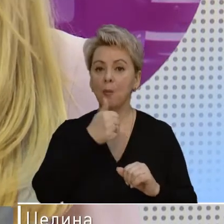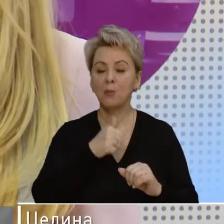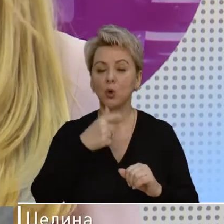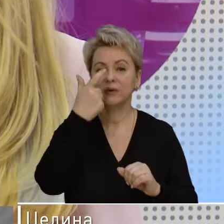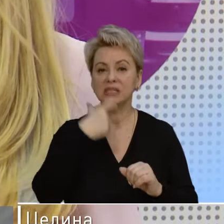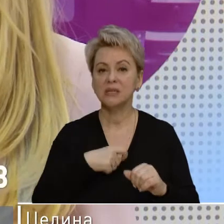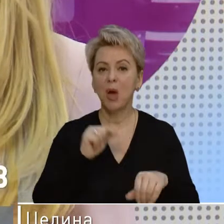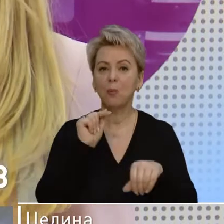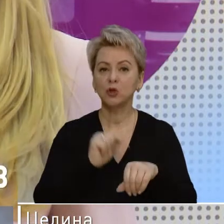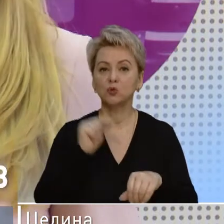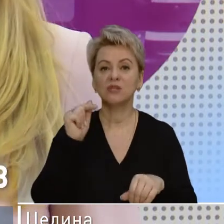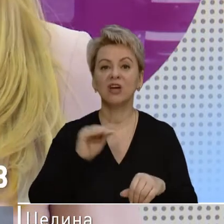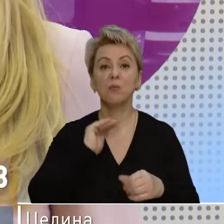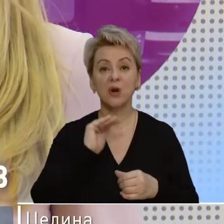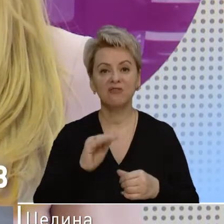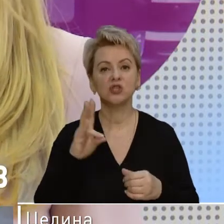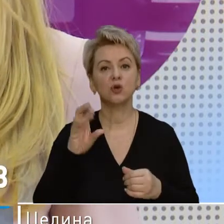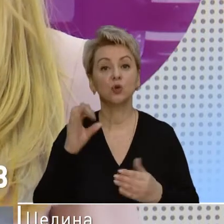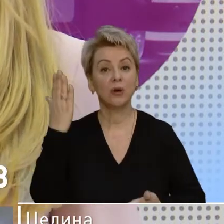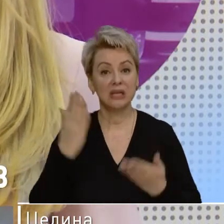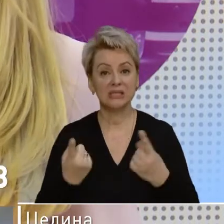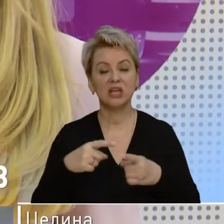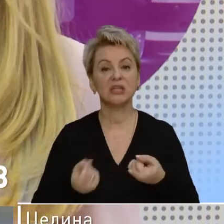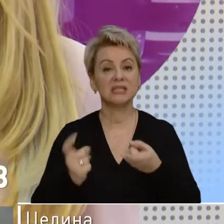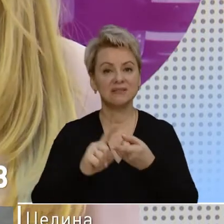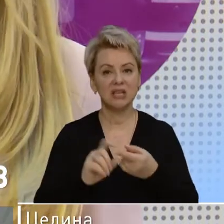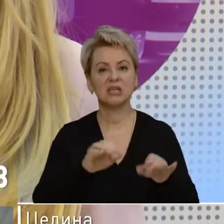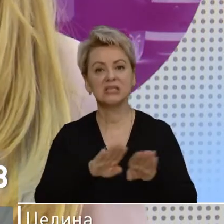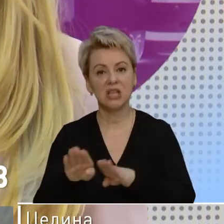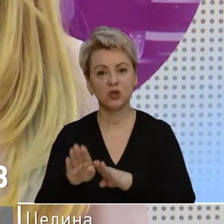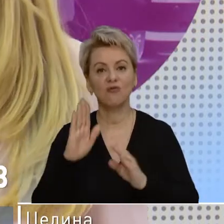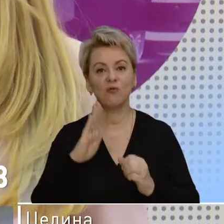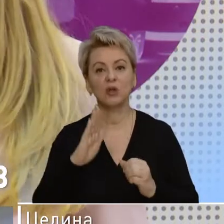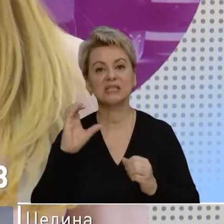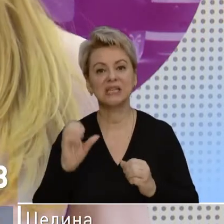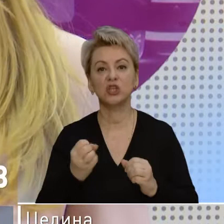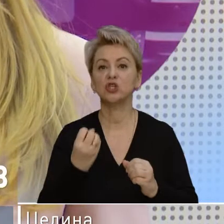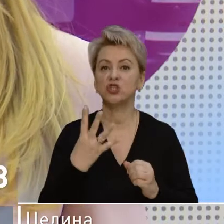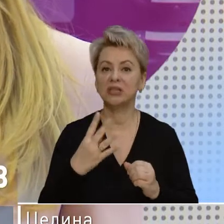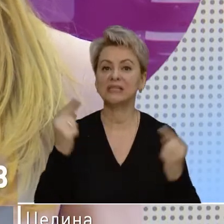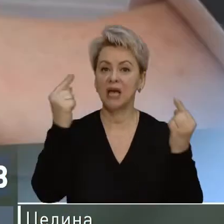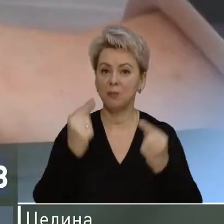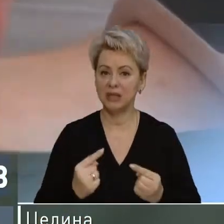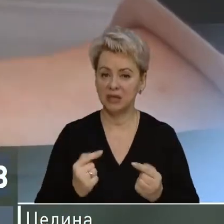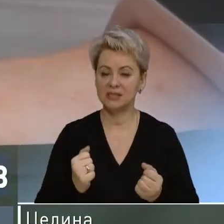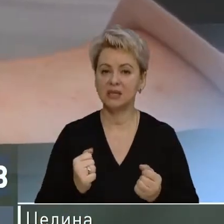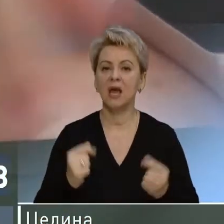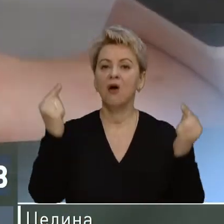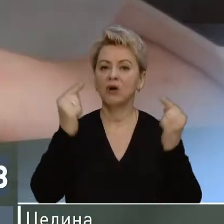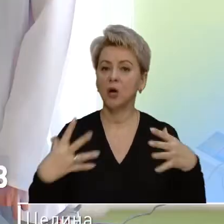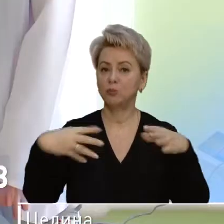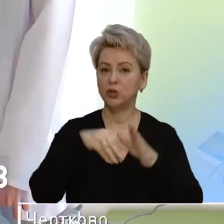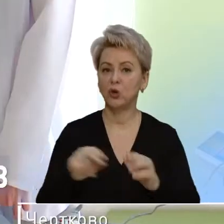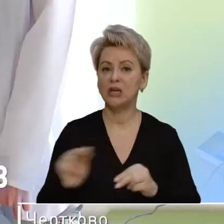попробовать себя, пощупать профессию. Ну, если это связано со стандартами WorldSkills, это 14 компетенций. В